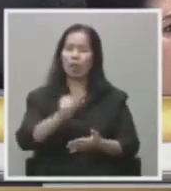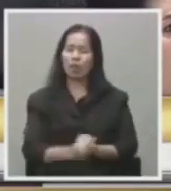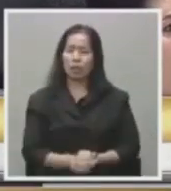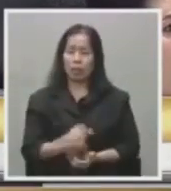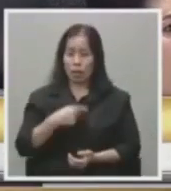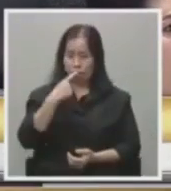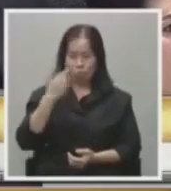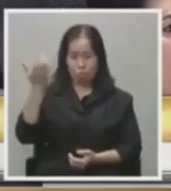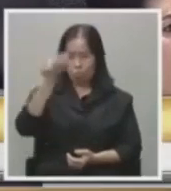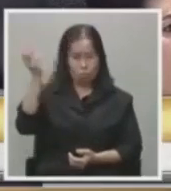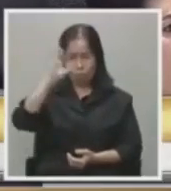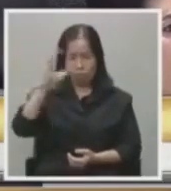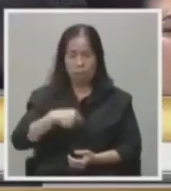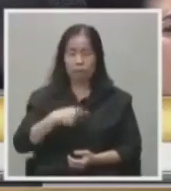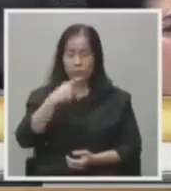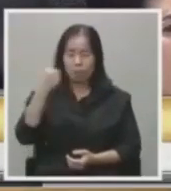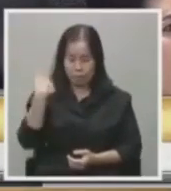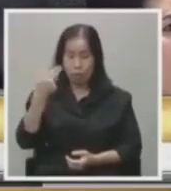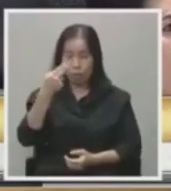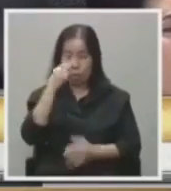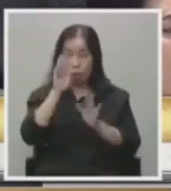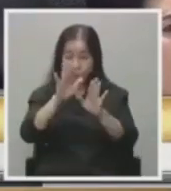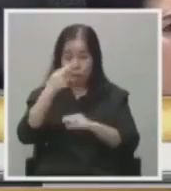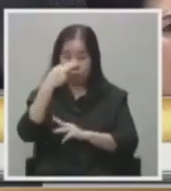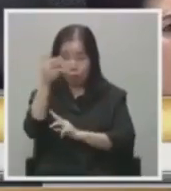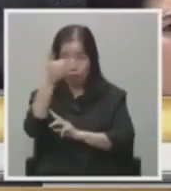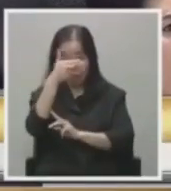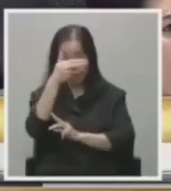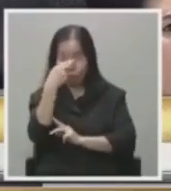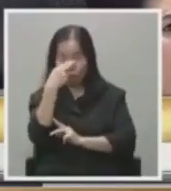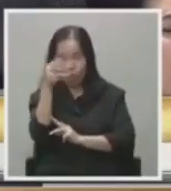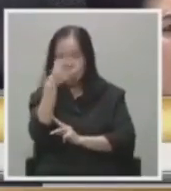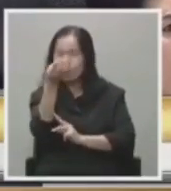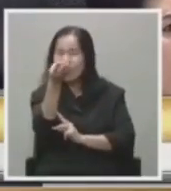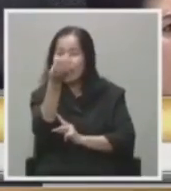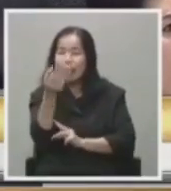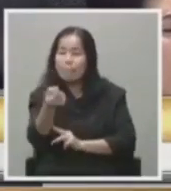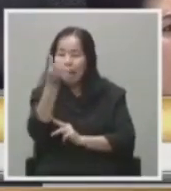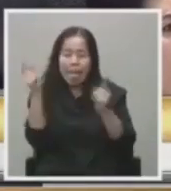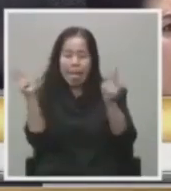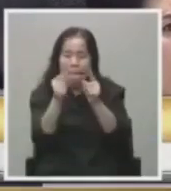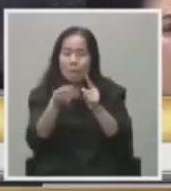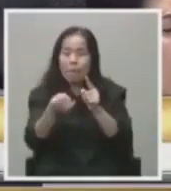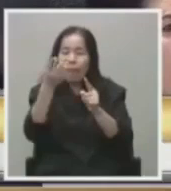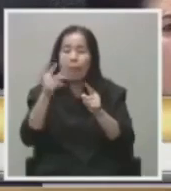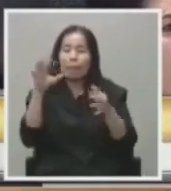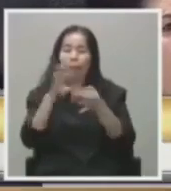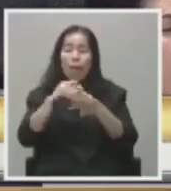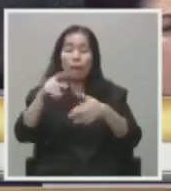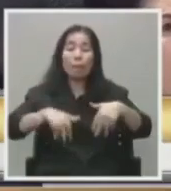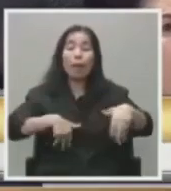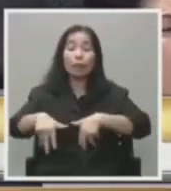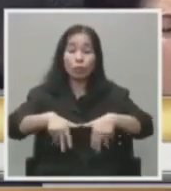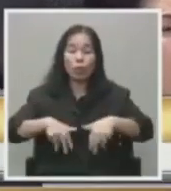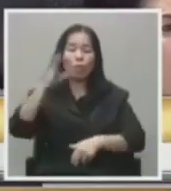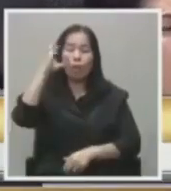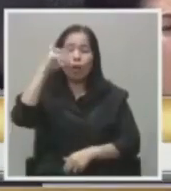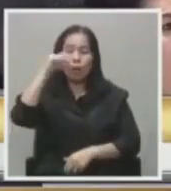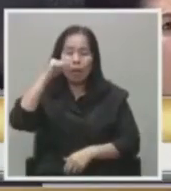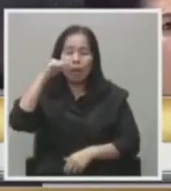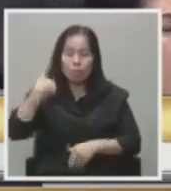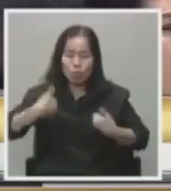อกครับลองดูคลิปแรกๆที่ผมฝากมาให้นะครับคลิปเกี่ยวกับประชาชนที่พ่อแม่ลู